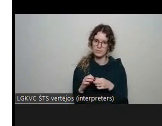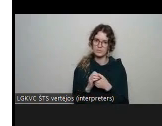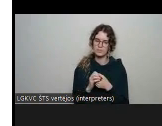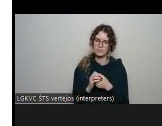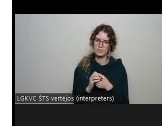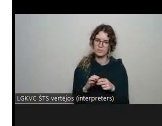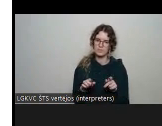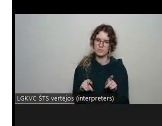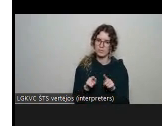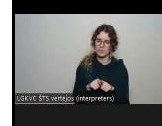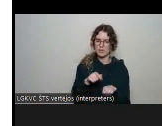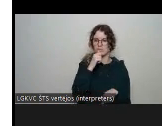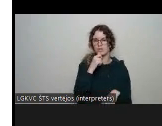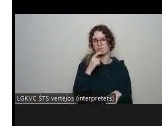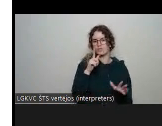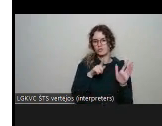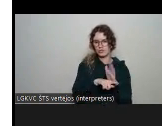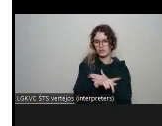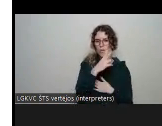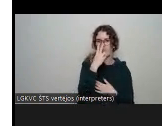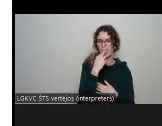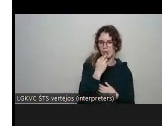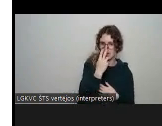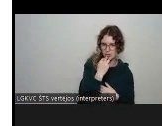tarp pradinio, tarp